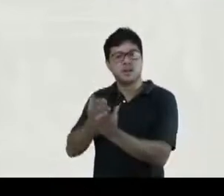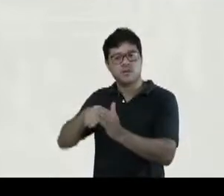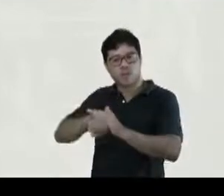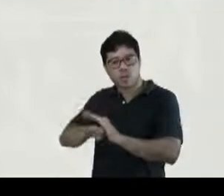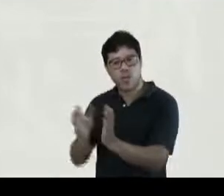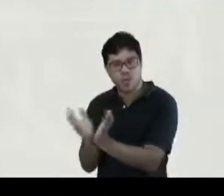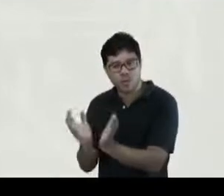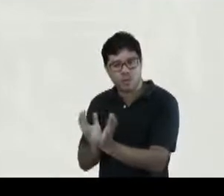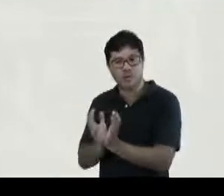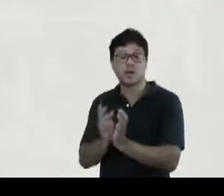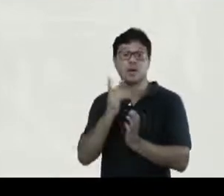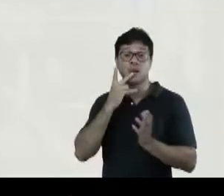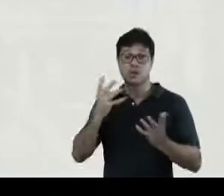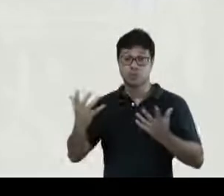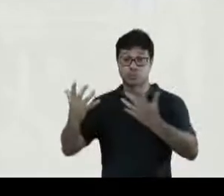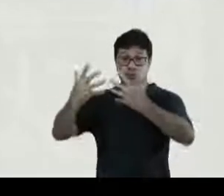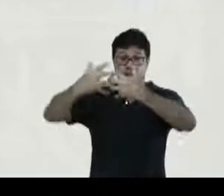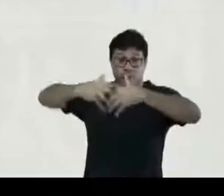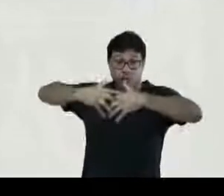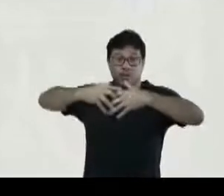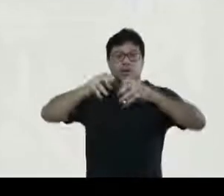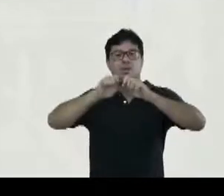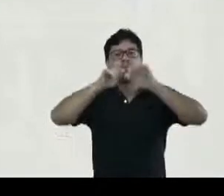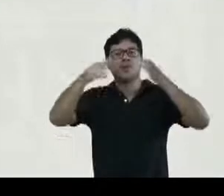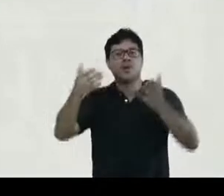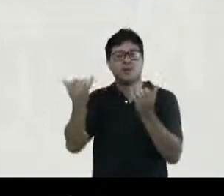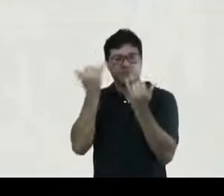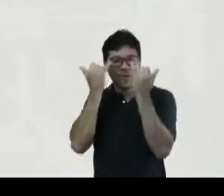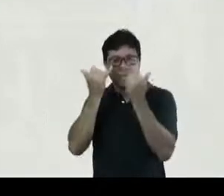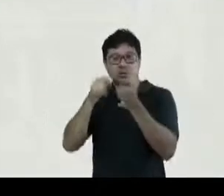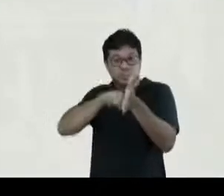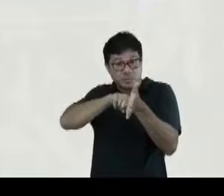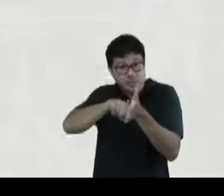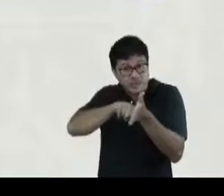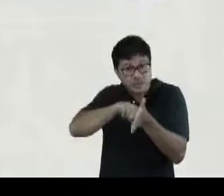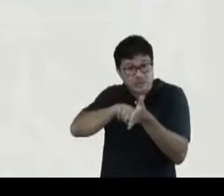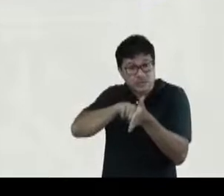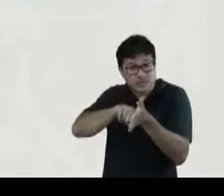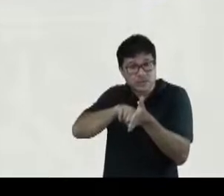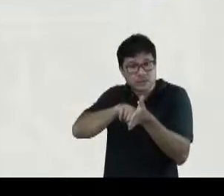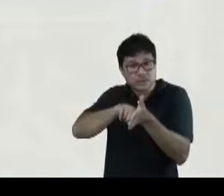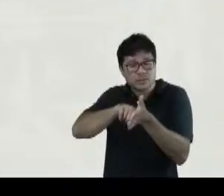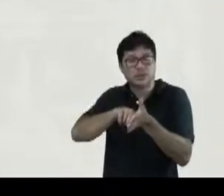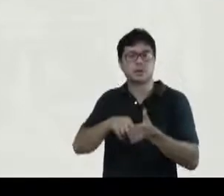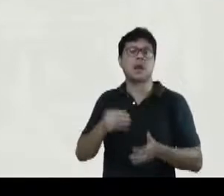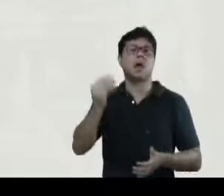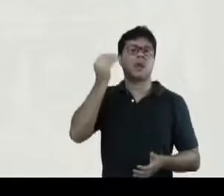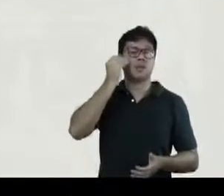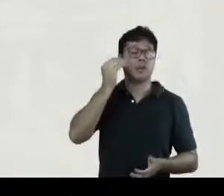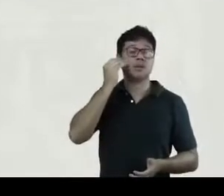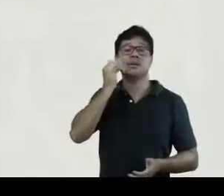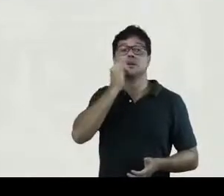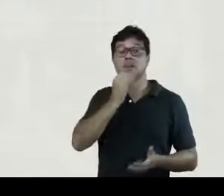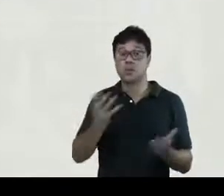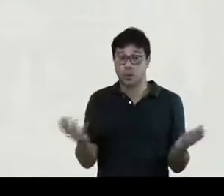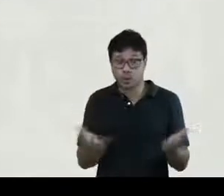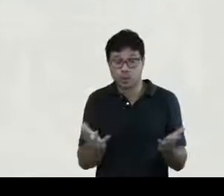werden, wird derzeit für deutsche mittelalterliche Werktitel erprobt.